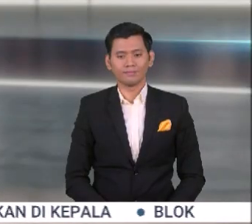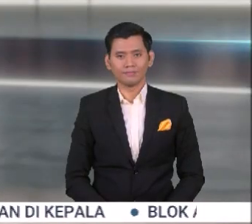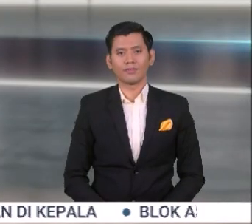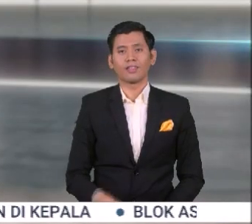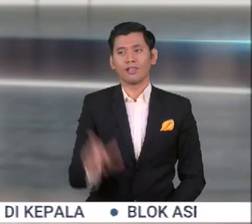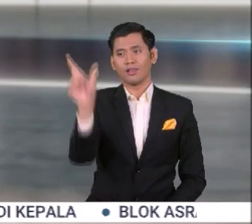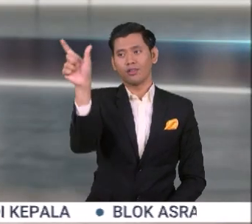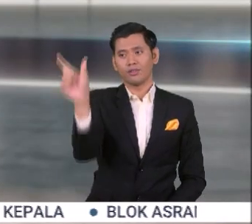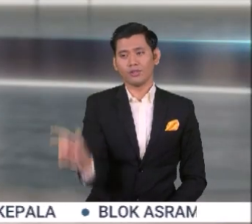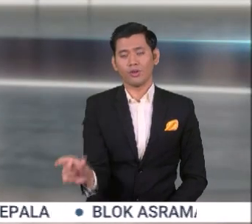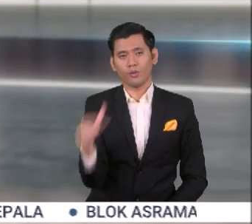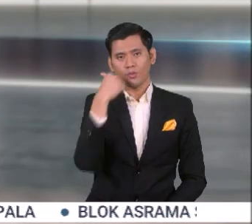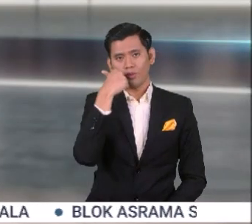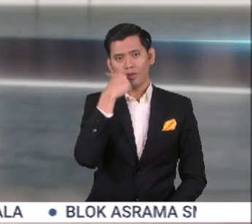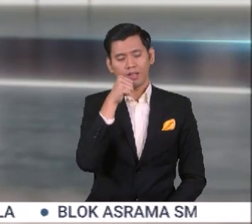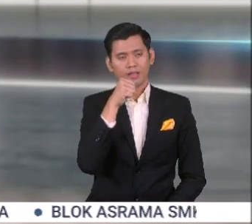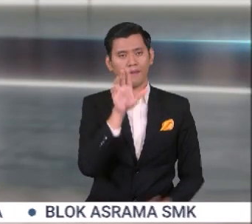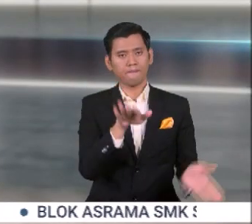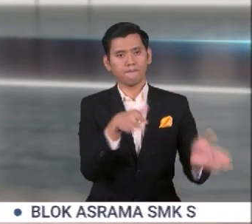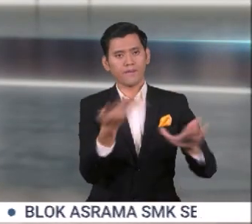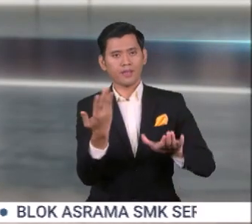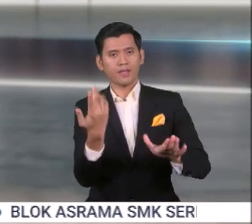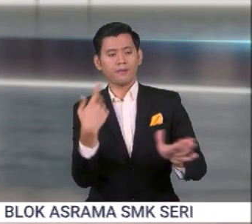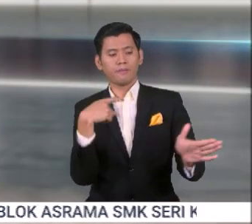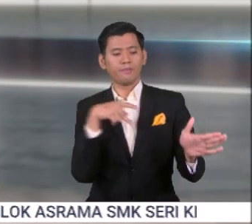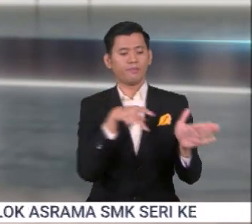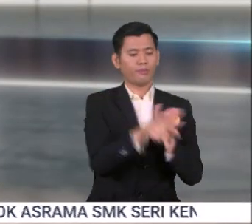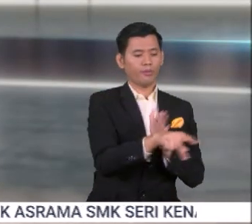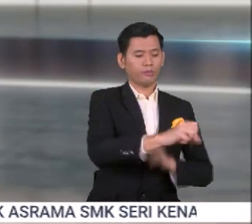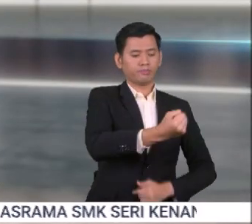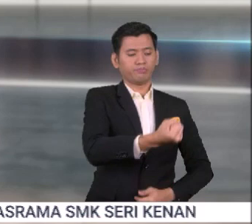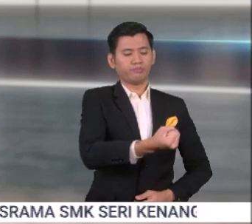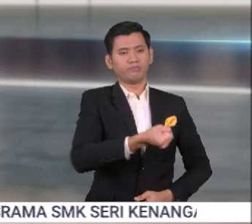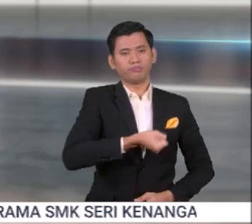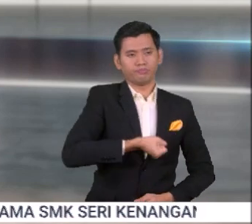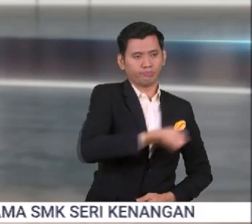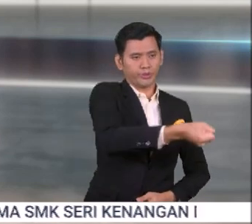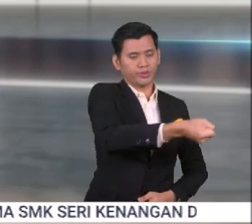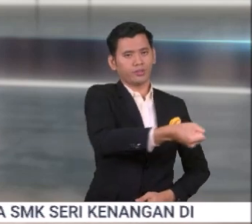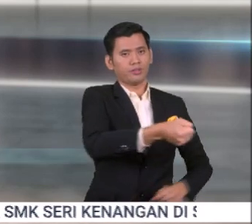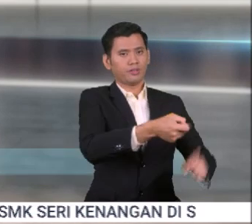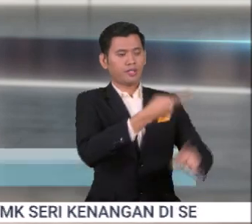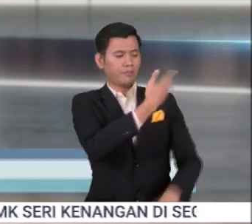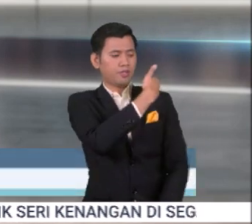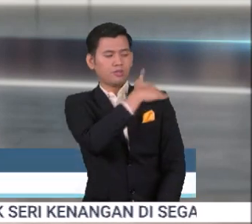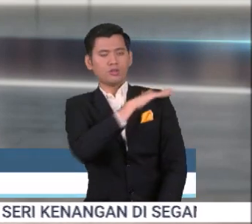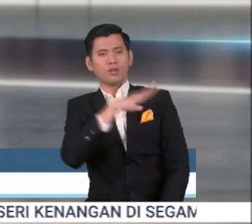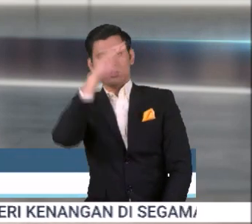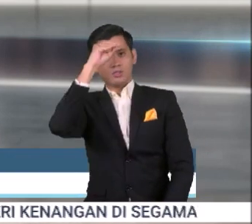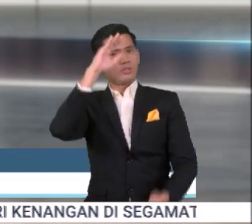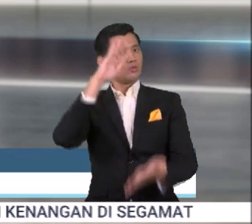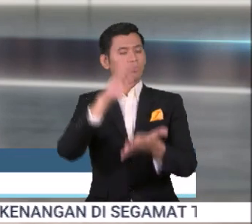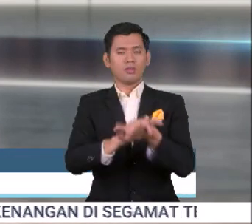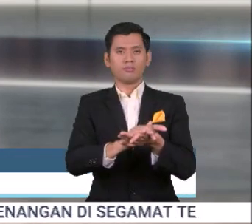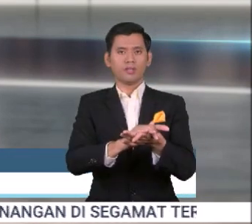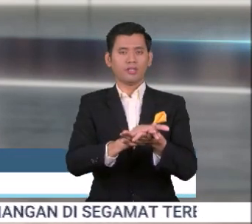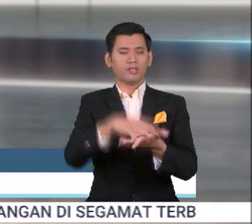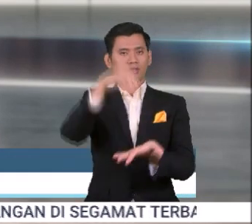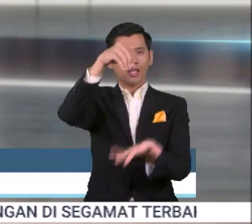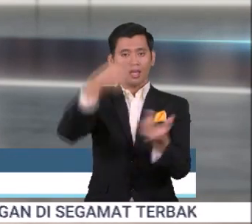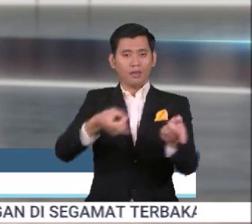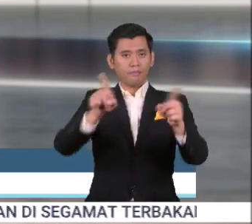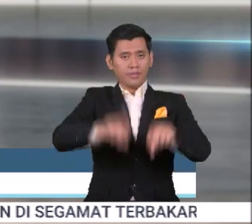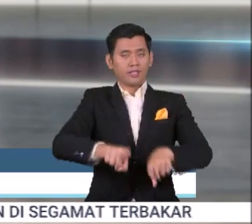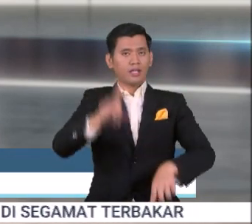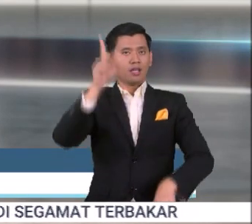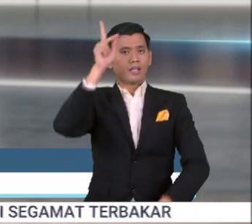seorang wanita maut ditikam bekal suaminya di rumah sewa mangsa di Taman Desa Darul Naim Kubang Kerian Kelantan